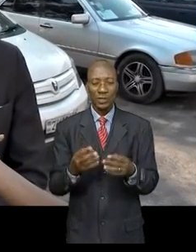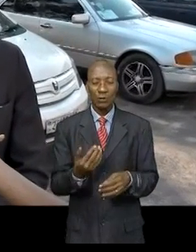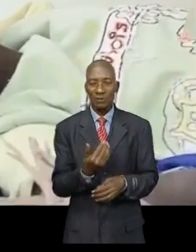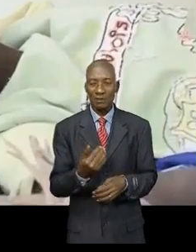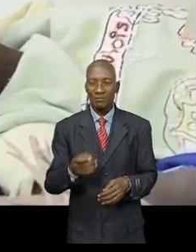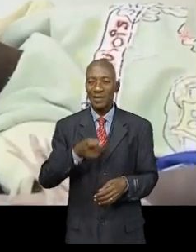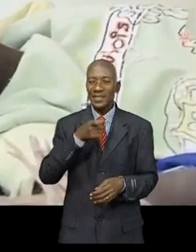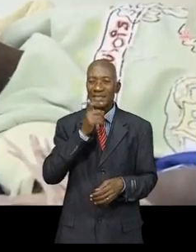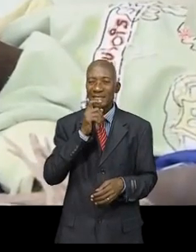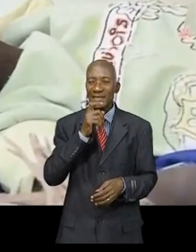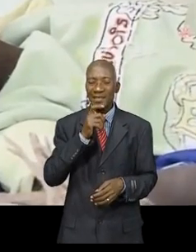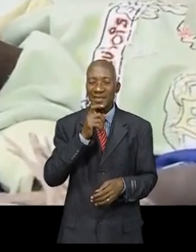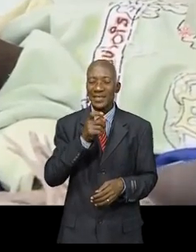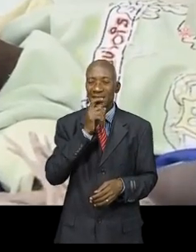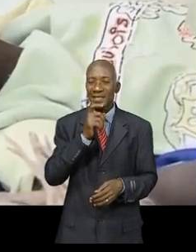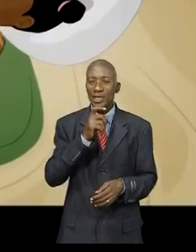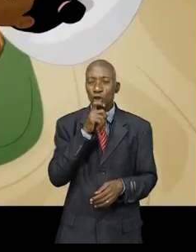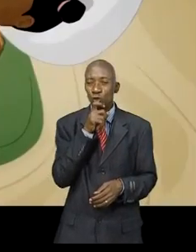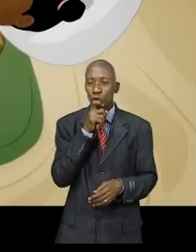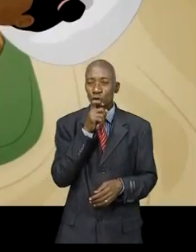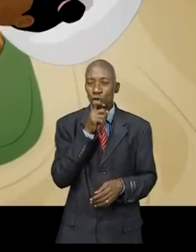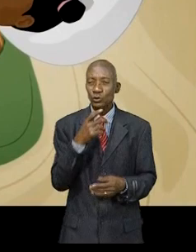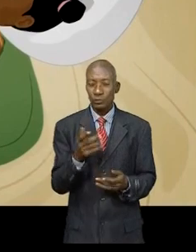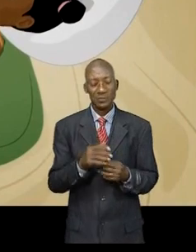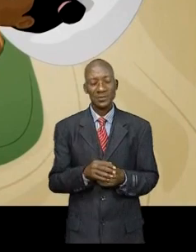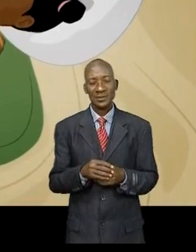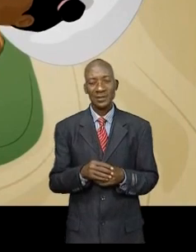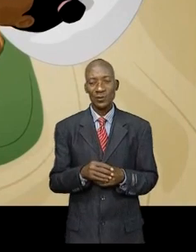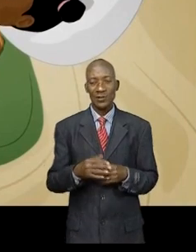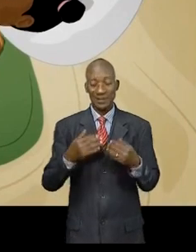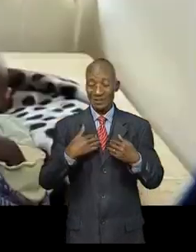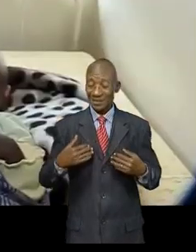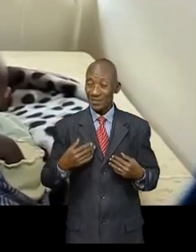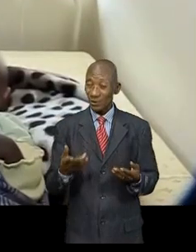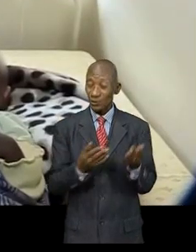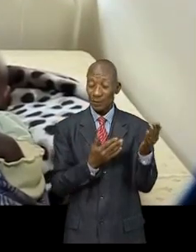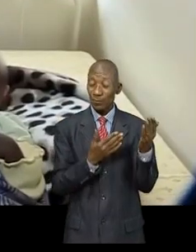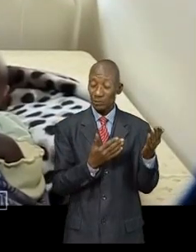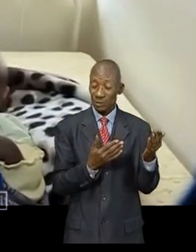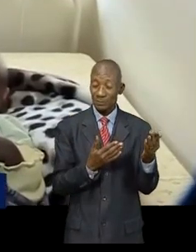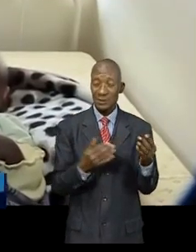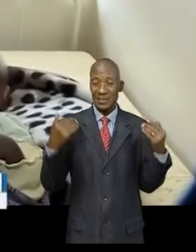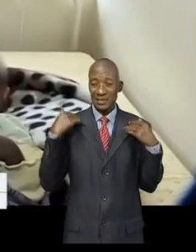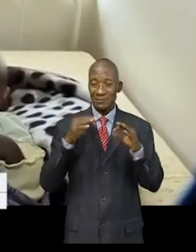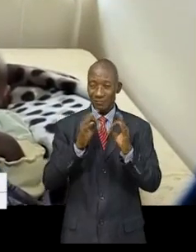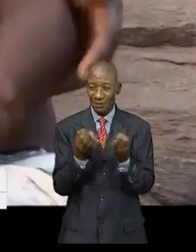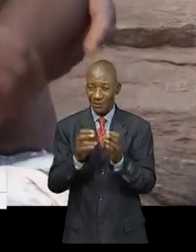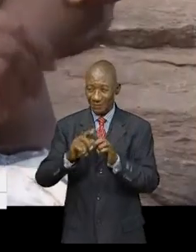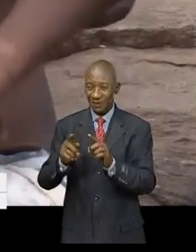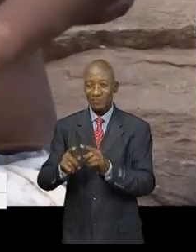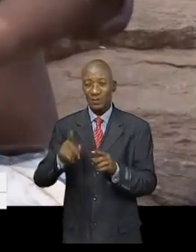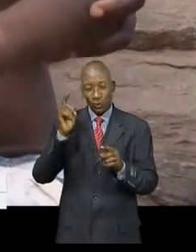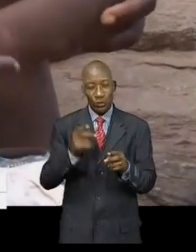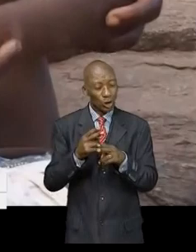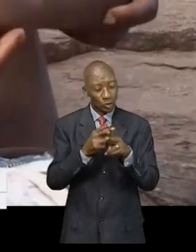matin surtout. La santé n'a pas de prix, la vigilance dans les chefs de famille doit être de mise. C'est là, dans